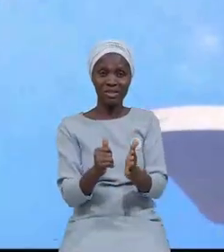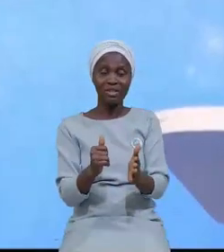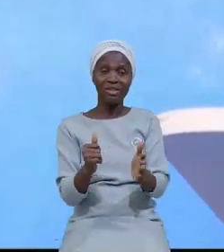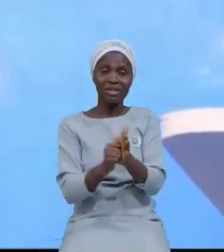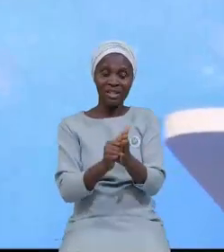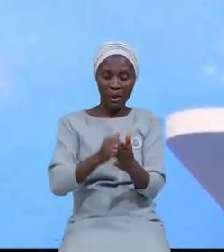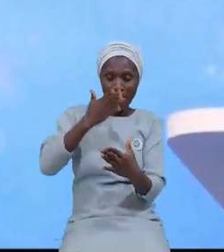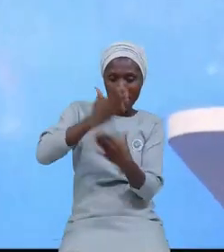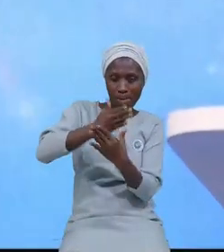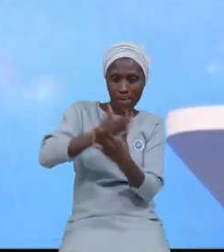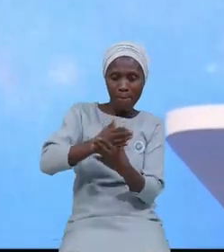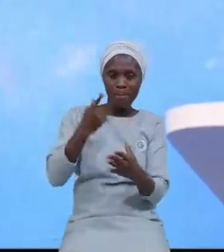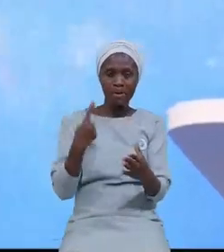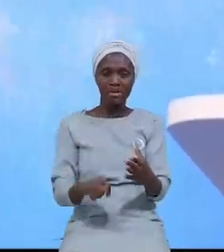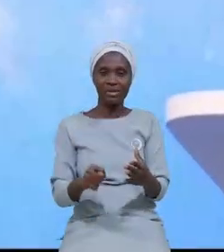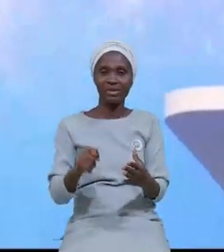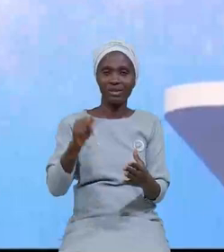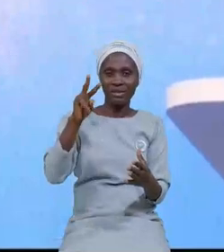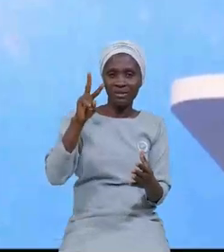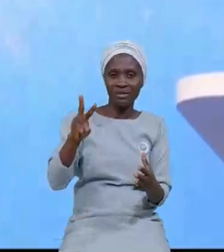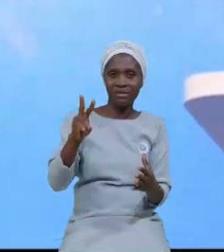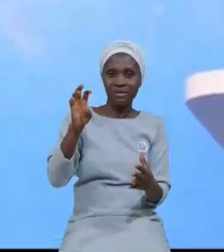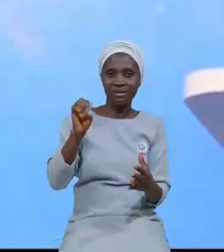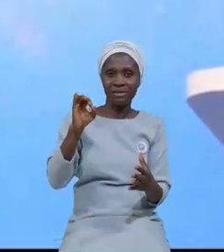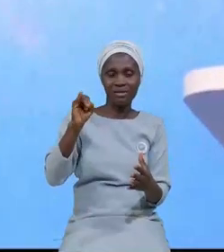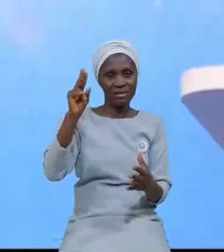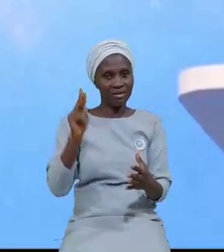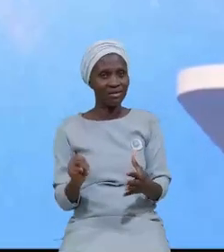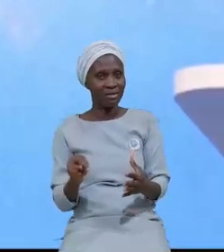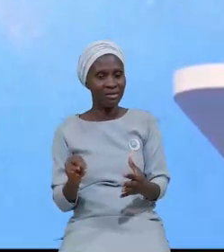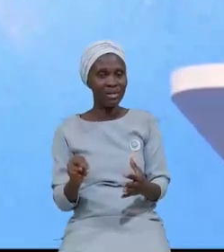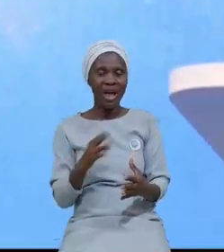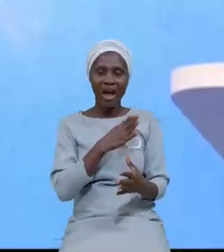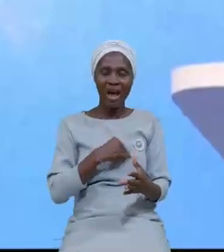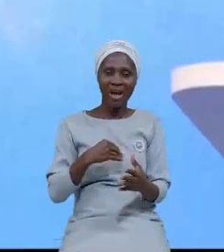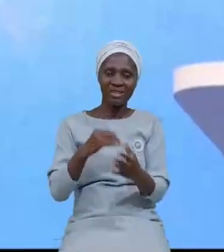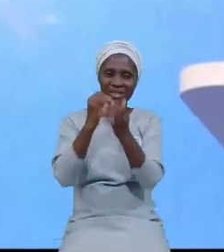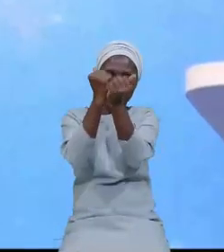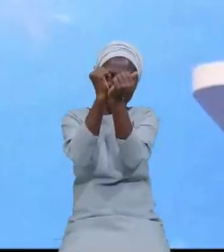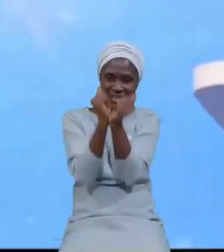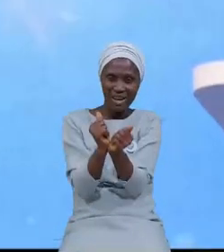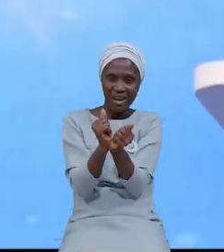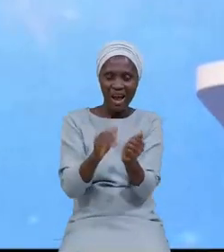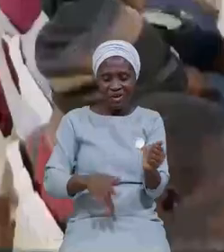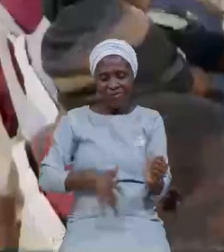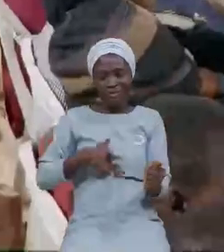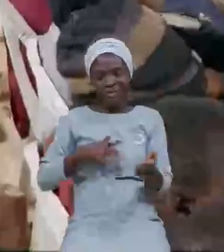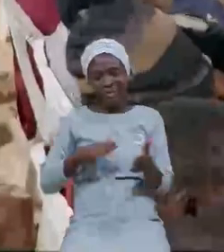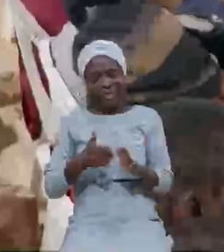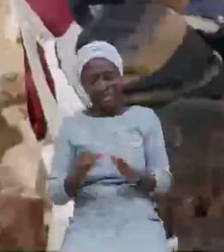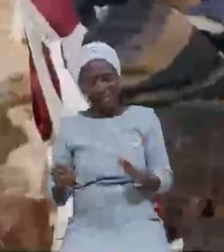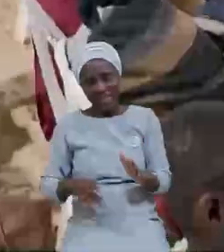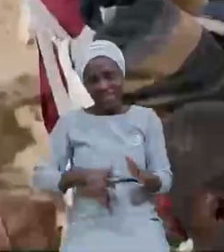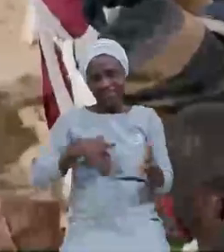vins les artères de ta vie et qui te maintiennent lié oh je meurs je meurs tu ne vas